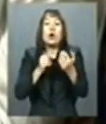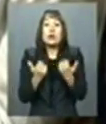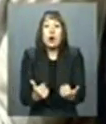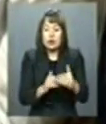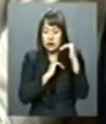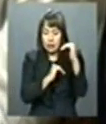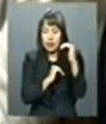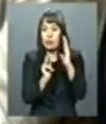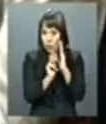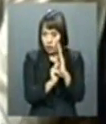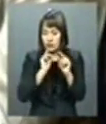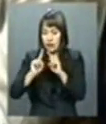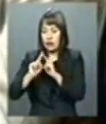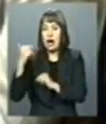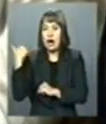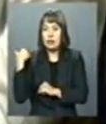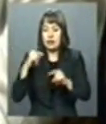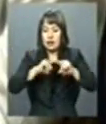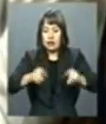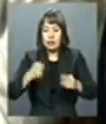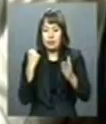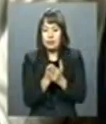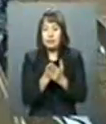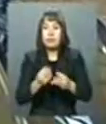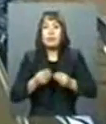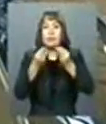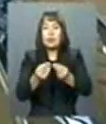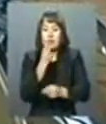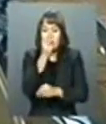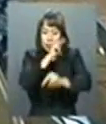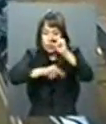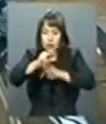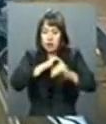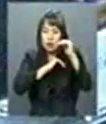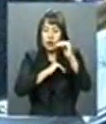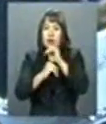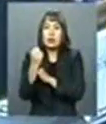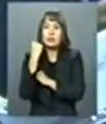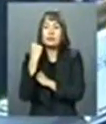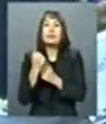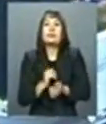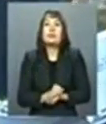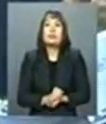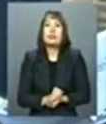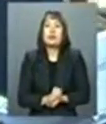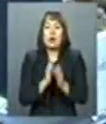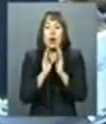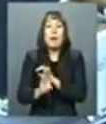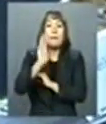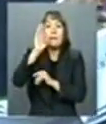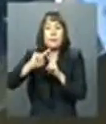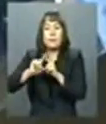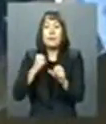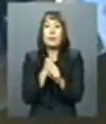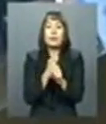กติกาและออกใบอนุญาตเพื่อจะได้กำกับอย่างเต็มที่แต่ก็มีความเป็นไปได้ว่าผู้ประกอบการรายใดที่ไม่ถูกร้